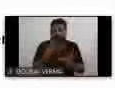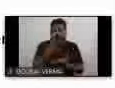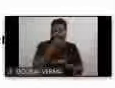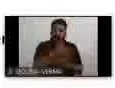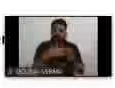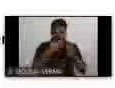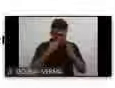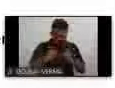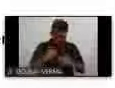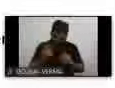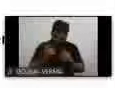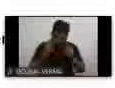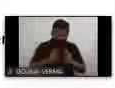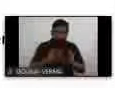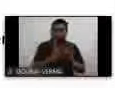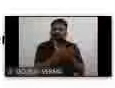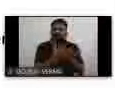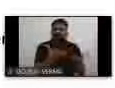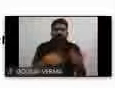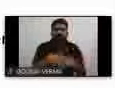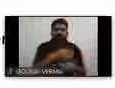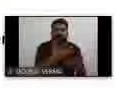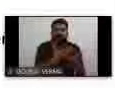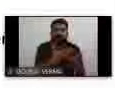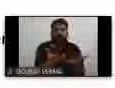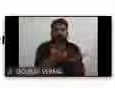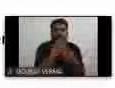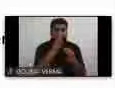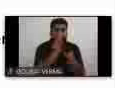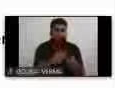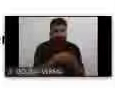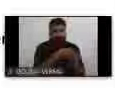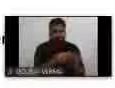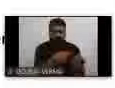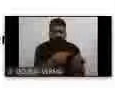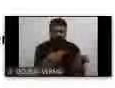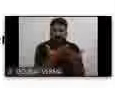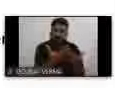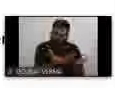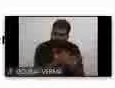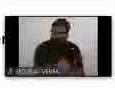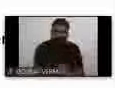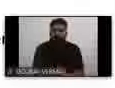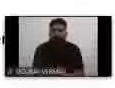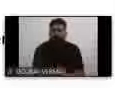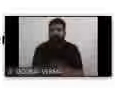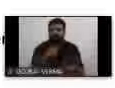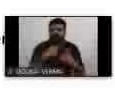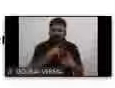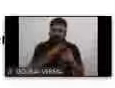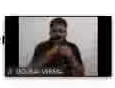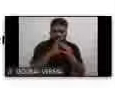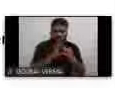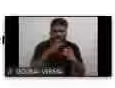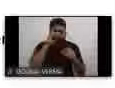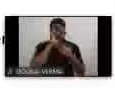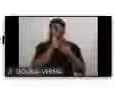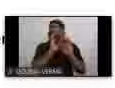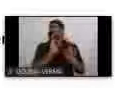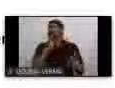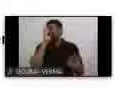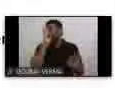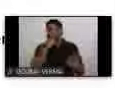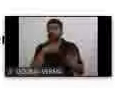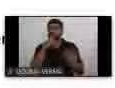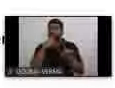में यूज करता है, ये सेम फेमिलियर रियल ऑब्जेक्ट्स आपको यूज करना पड़ेगा, क्योंकि फेमिलियरिटी एंड सिंप्लिसिटी इज वेरी